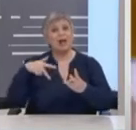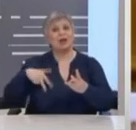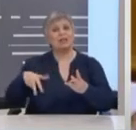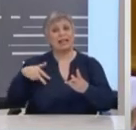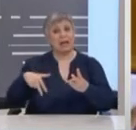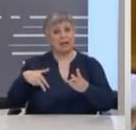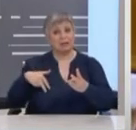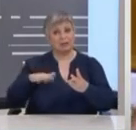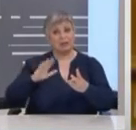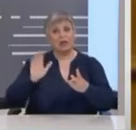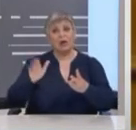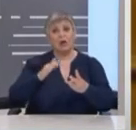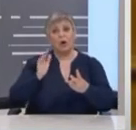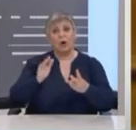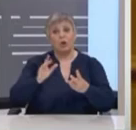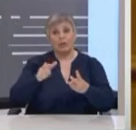Ποτέ.